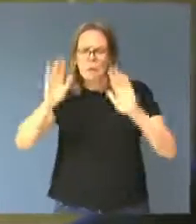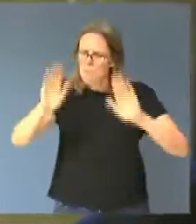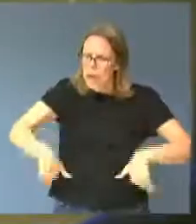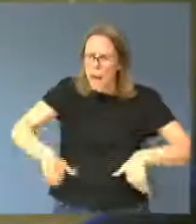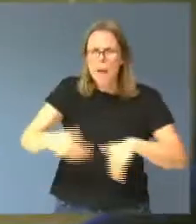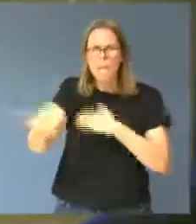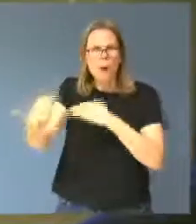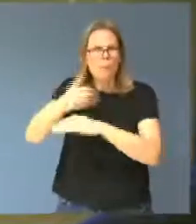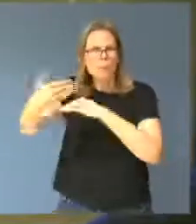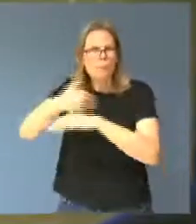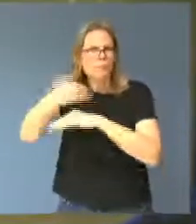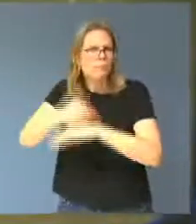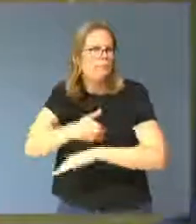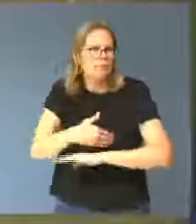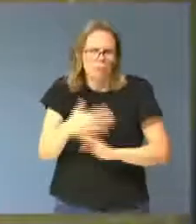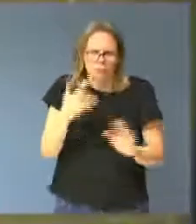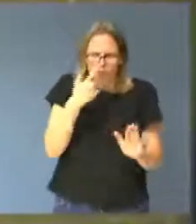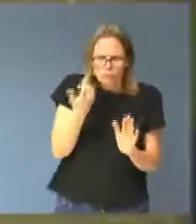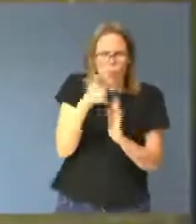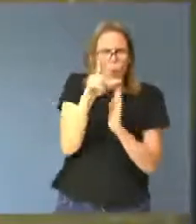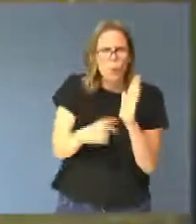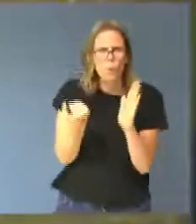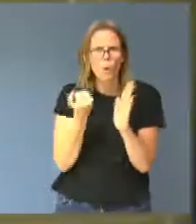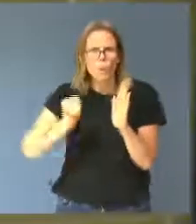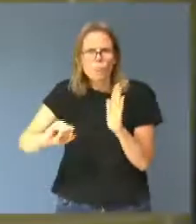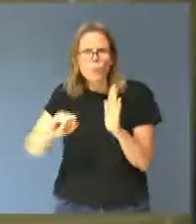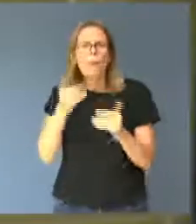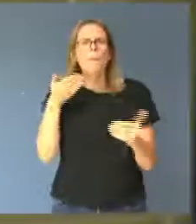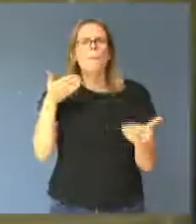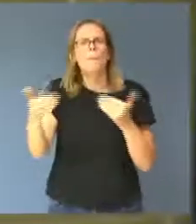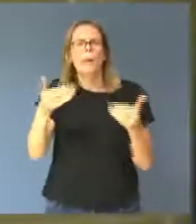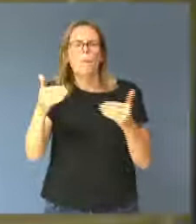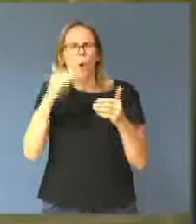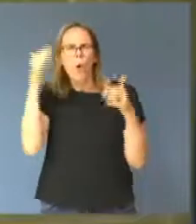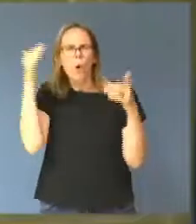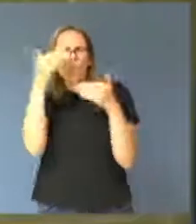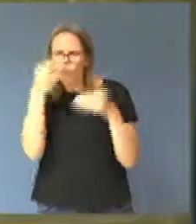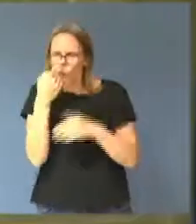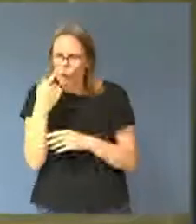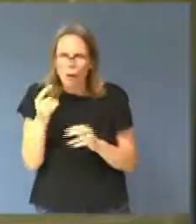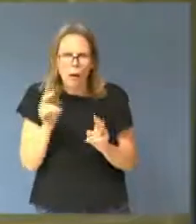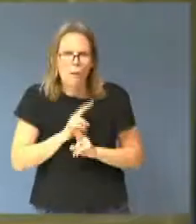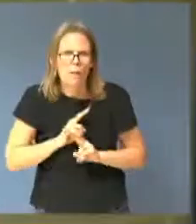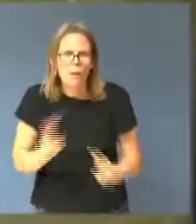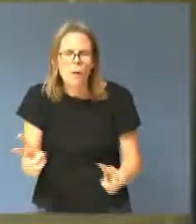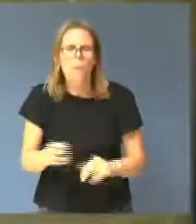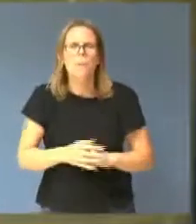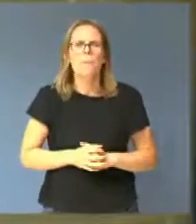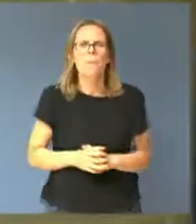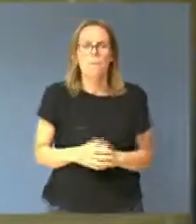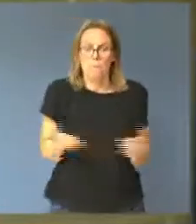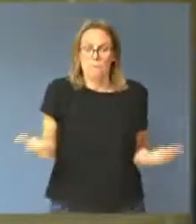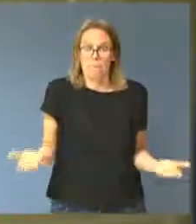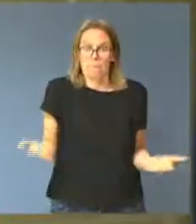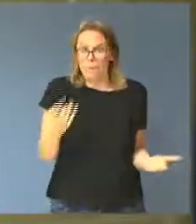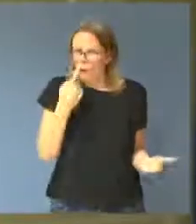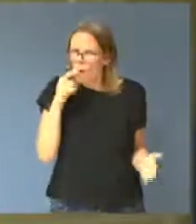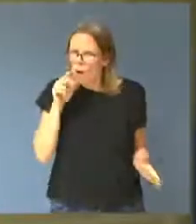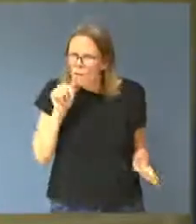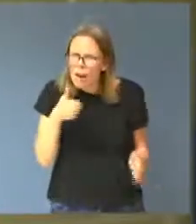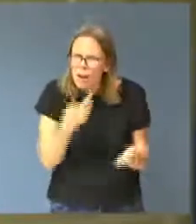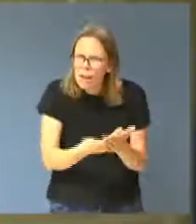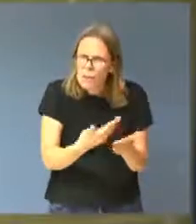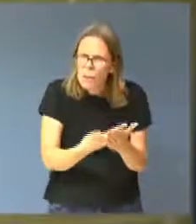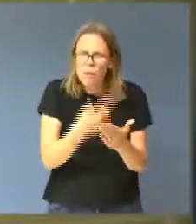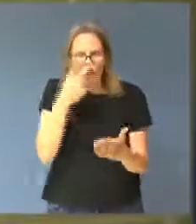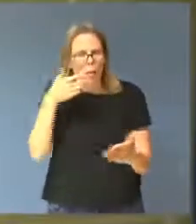laxisme tellement éloigné, me disait-il, de ce qui se pratiquait dans son pays. Il me disait qu'on allait dans le mur. On y est, et la situation actuelle à Reims